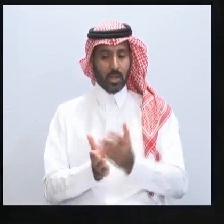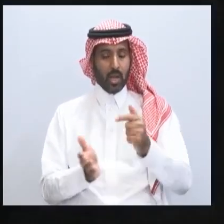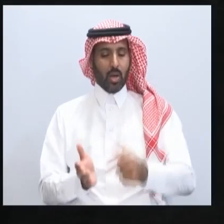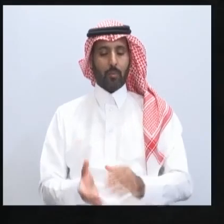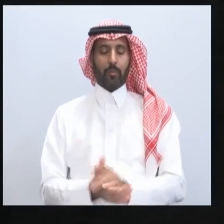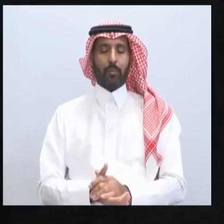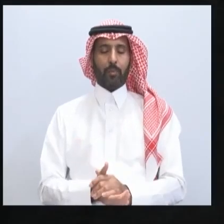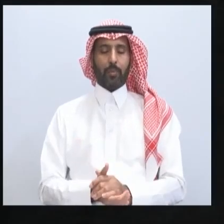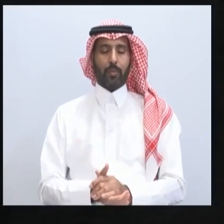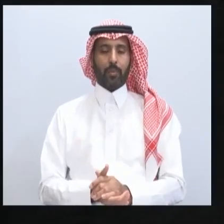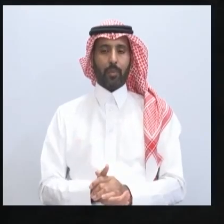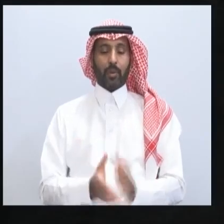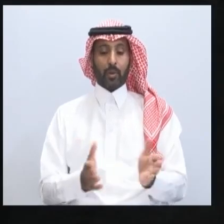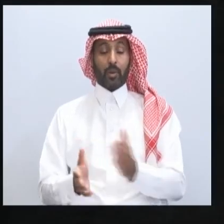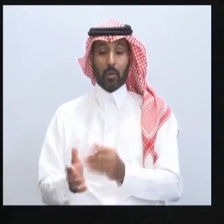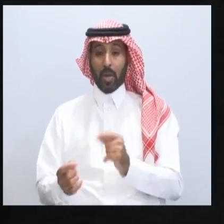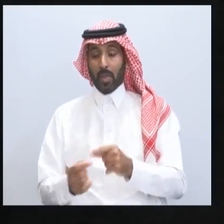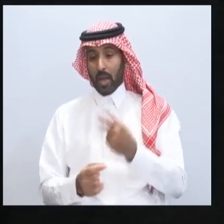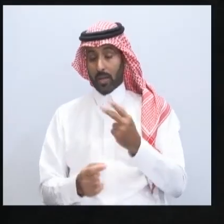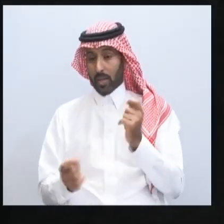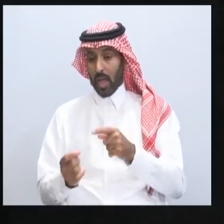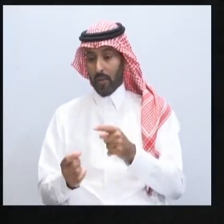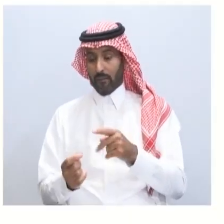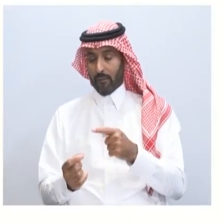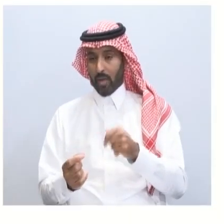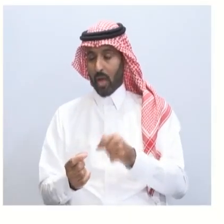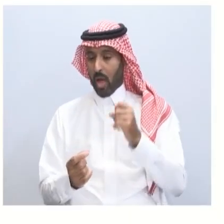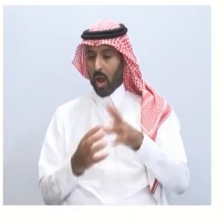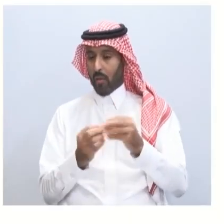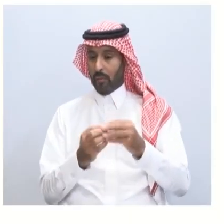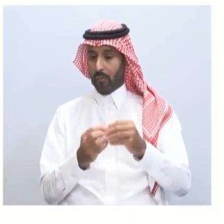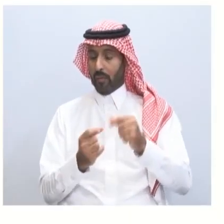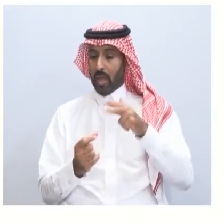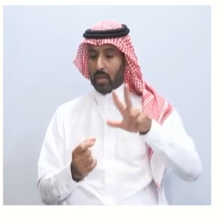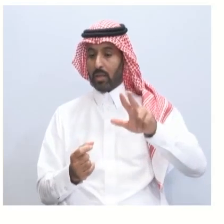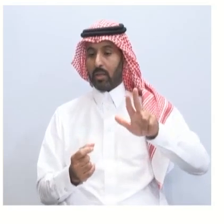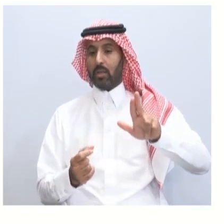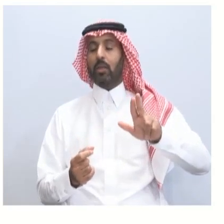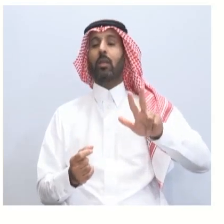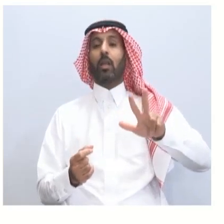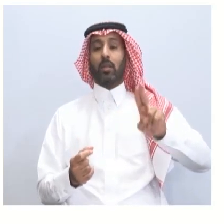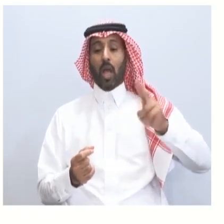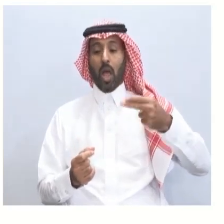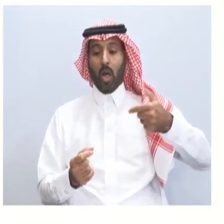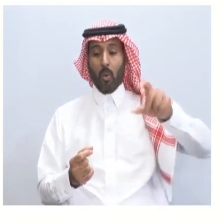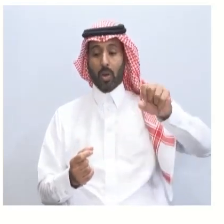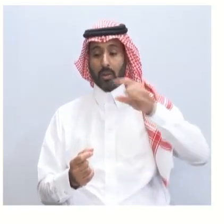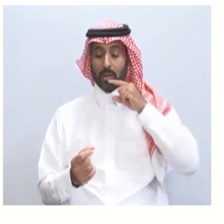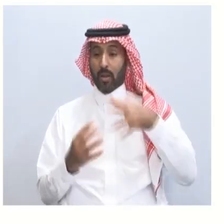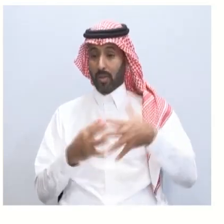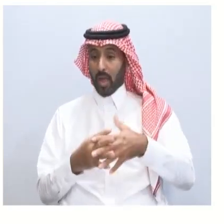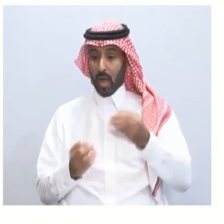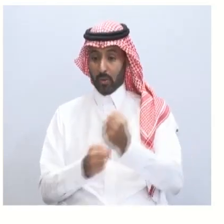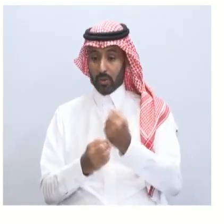اليوم حققنا بعض الاهداف اولها عرفنا مفهوم التعاون ايضا عددنا